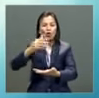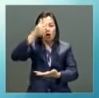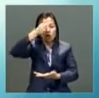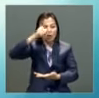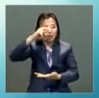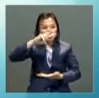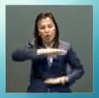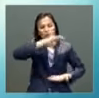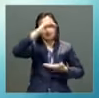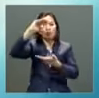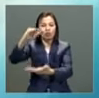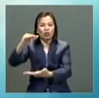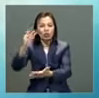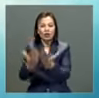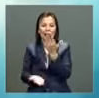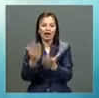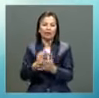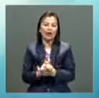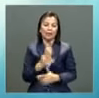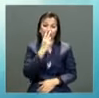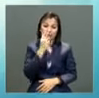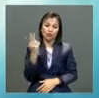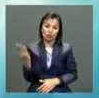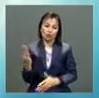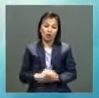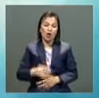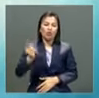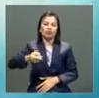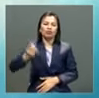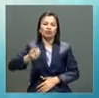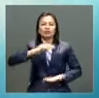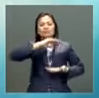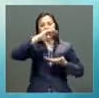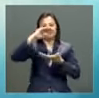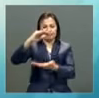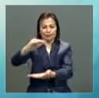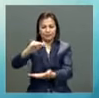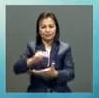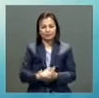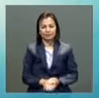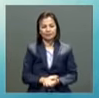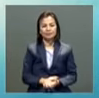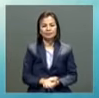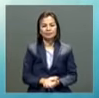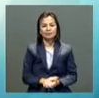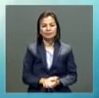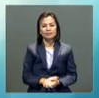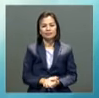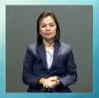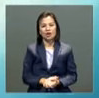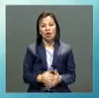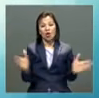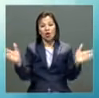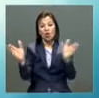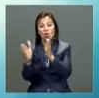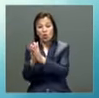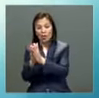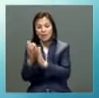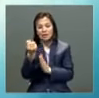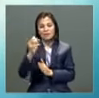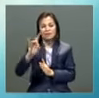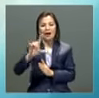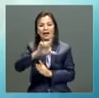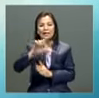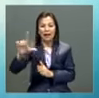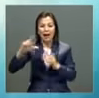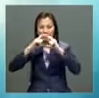เห็นว่ามีวันสลับวันก็มีนะครับแต่ว่าส่งมาเรื่อยๆครับตอนนี้สะสมไปแล้วนะครับจนมันถึง18ล้